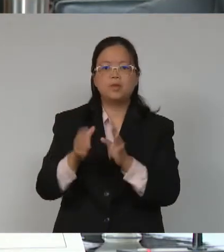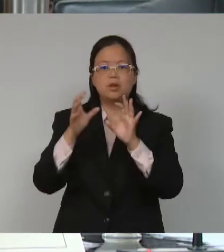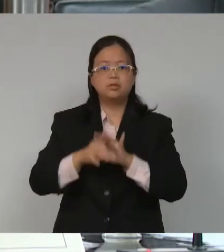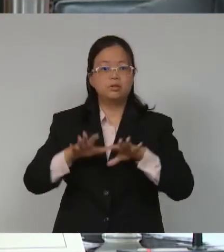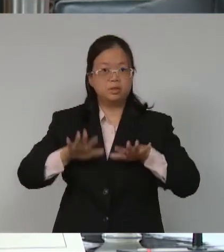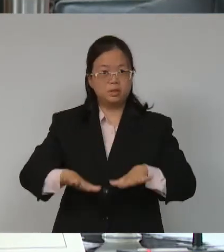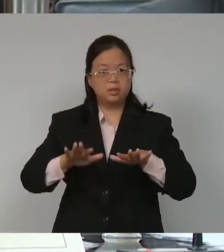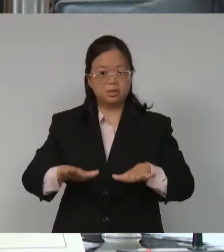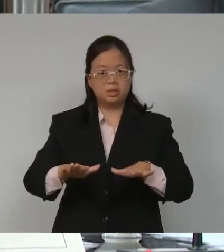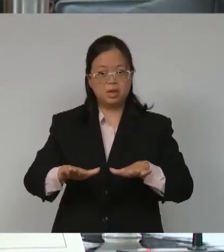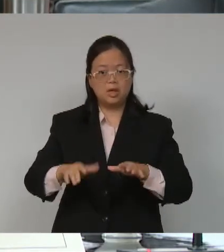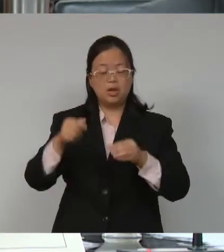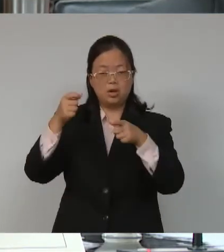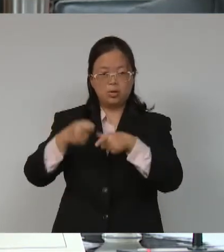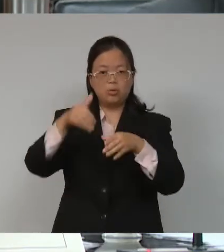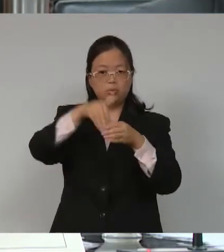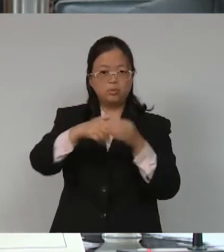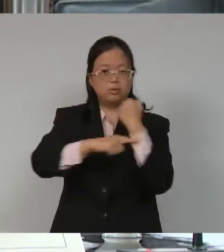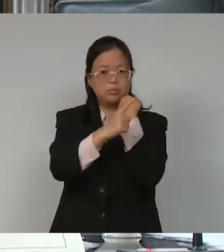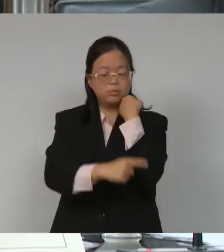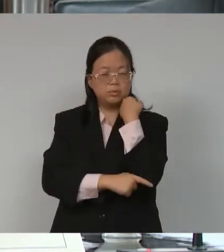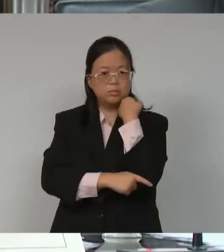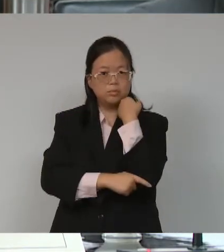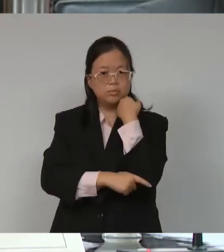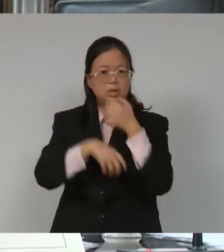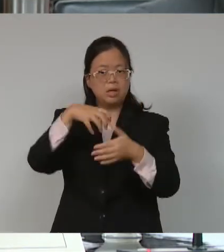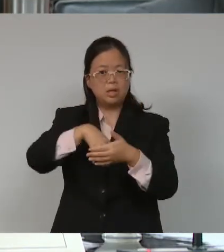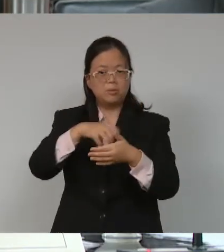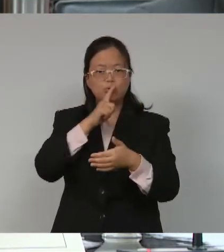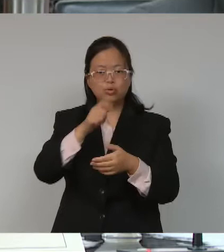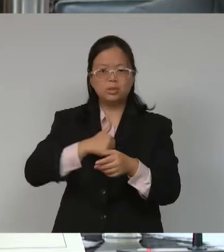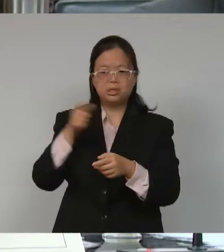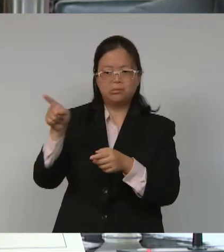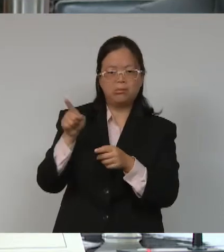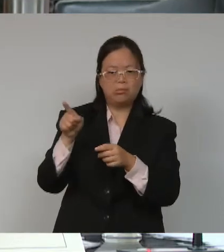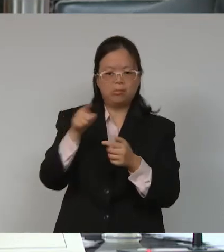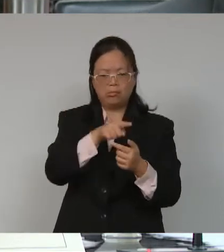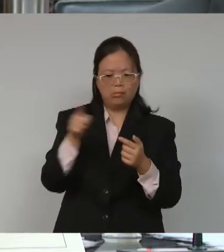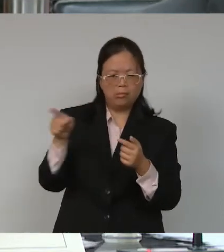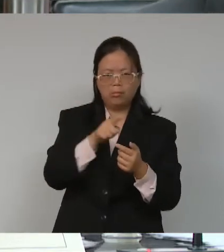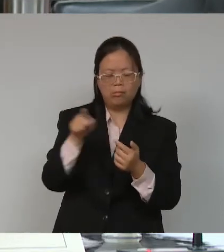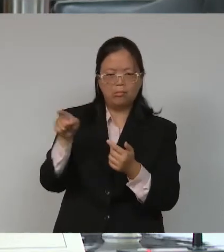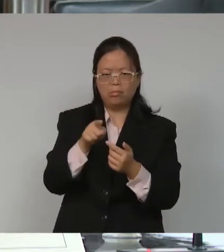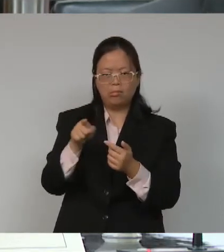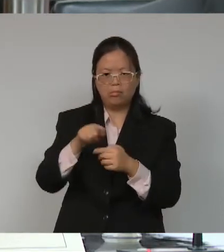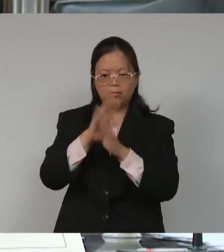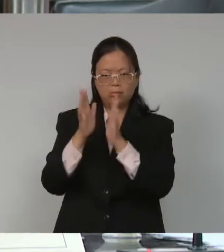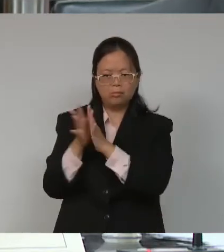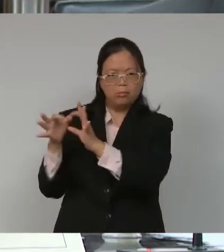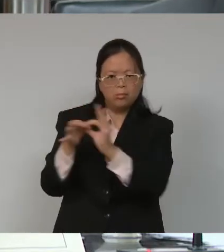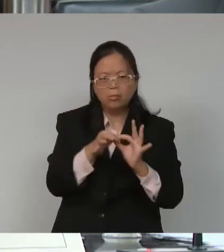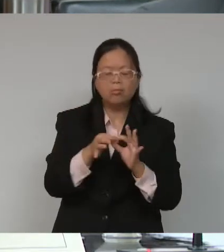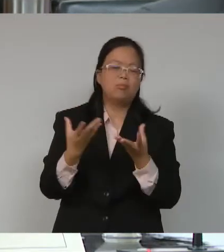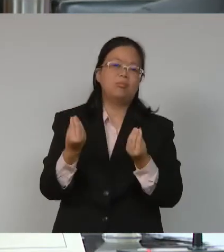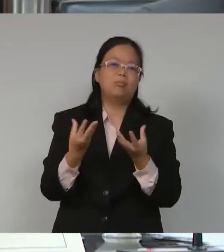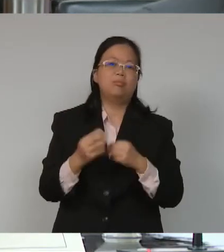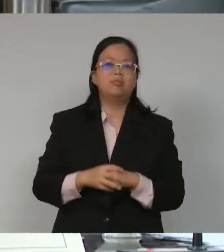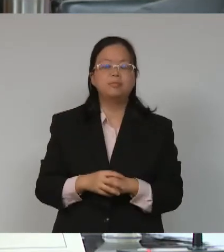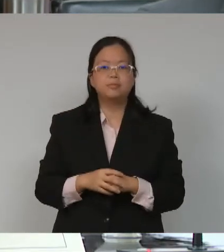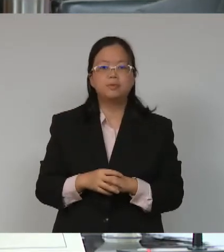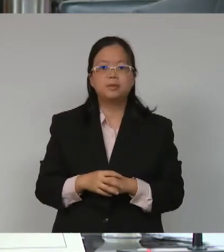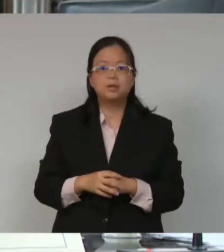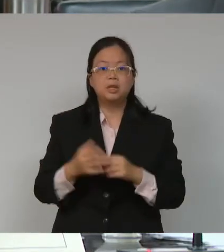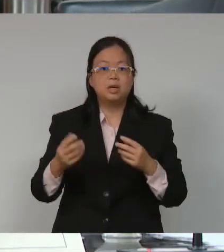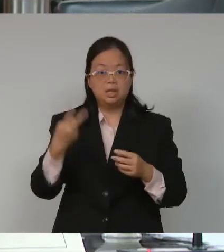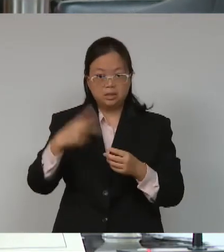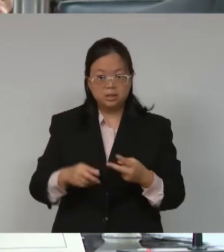的情况之下，其实它没有它的一个意义存在了哈。那没有它的意义存在的时候，我们就直接看到它到底是不是第二条全